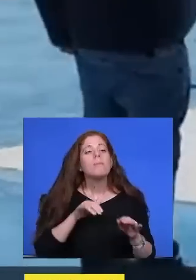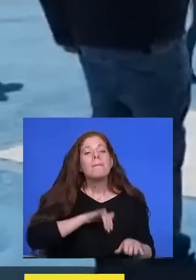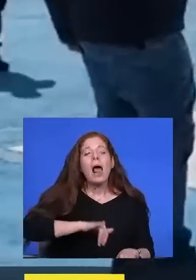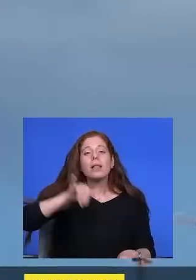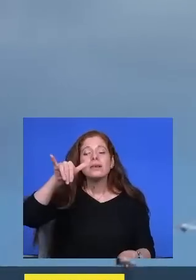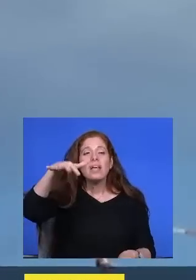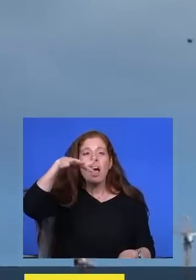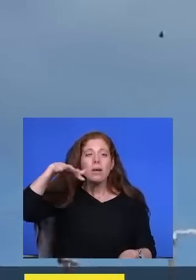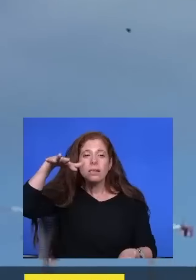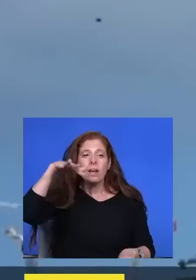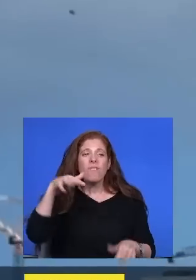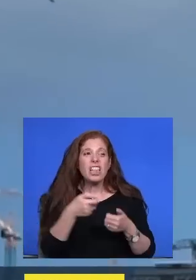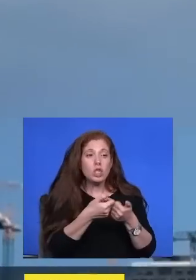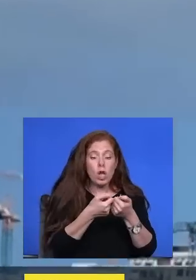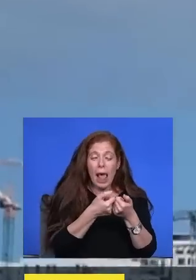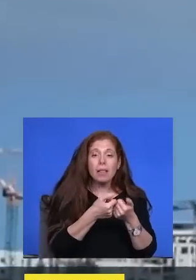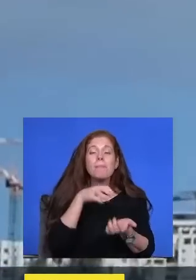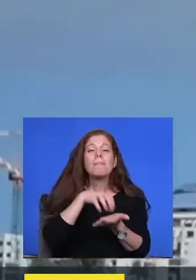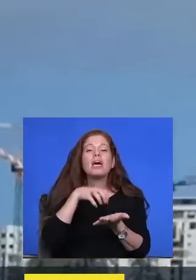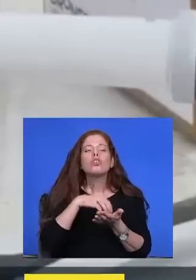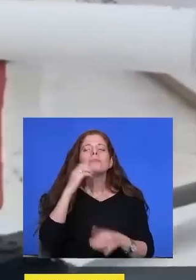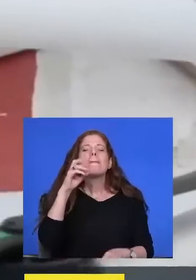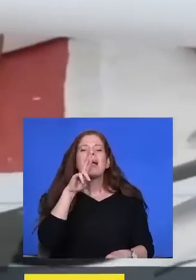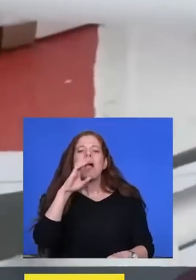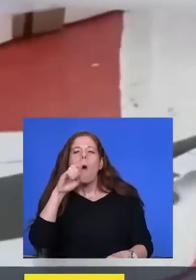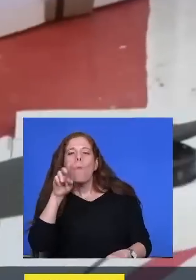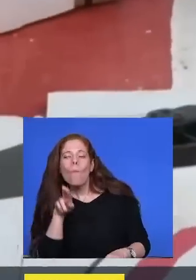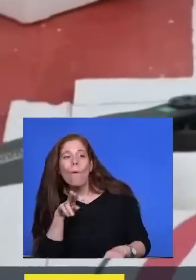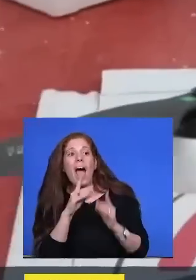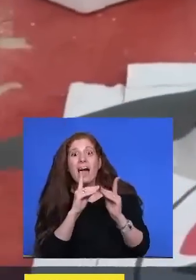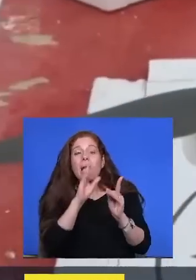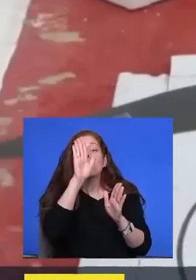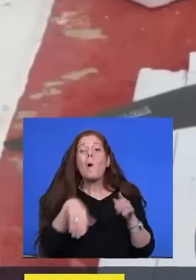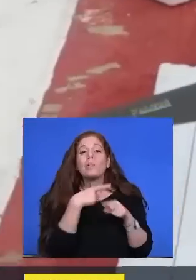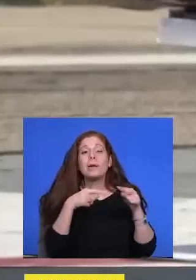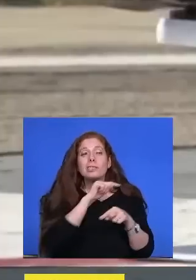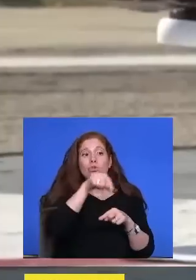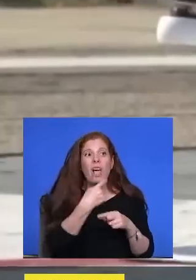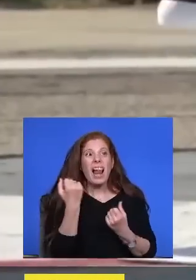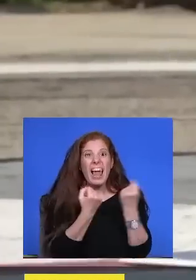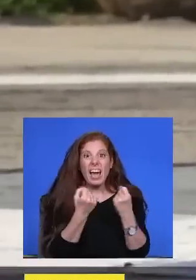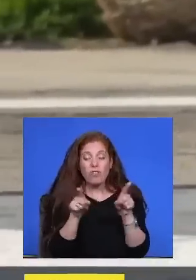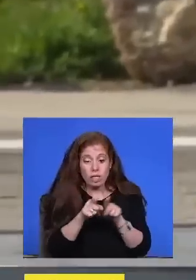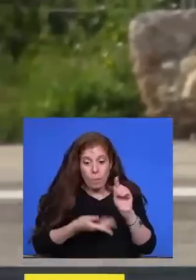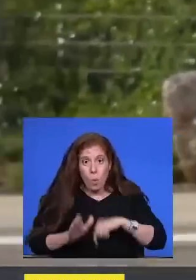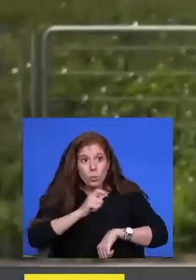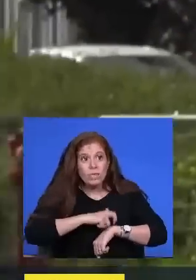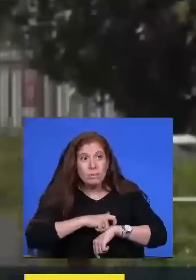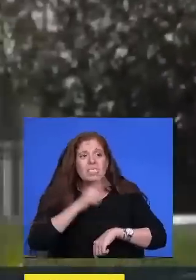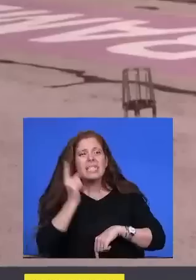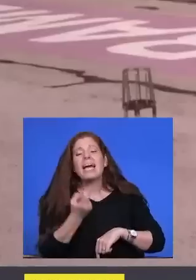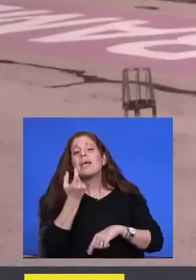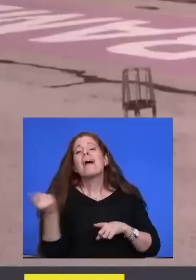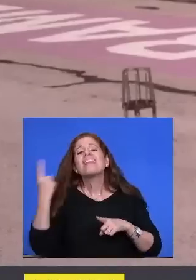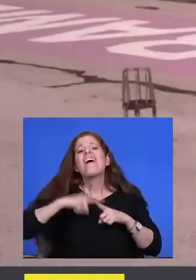נשלט ממרכז שליטה שנמצא בקרקור. הדרך לקחה פחות מחצי שעה, לרכב שיצא באותו הזמן נדרש פרק זמן כמעט